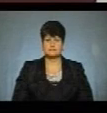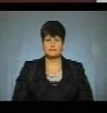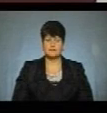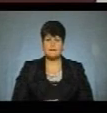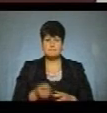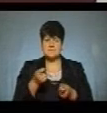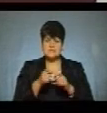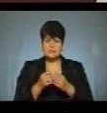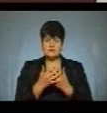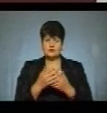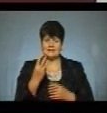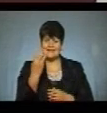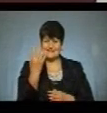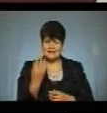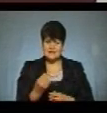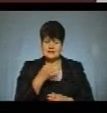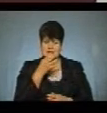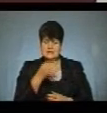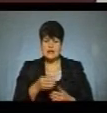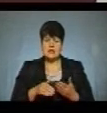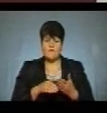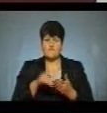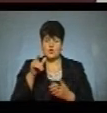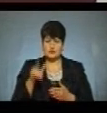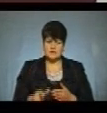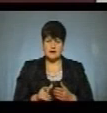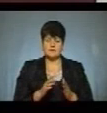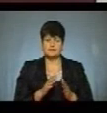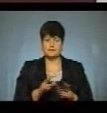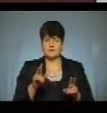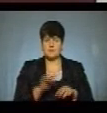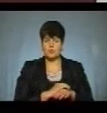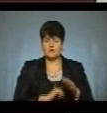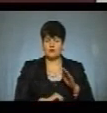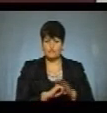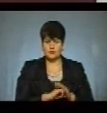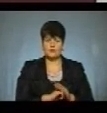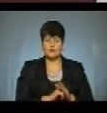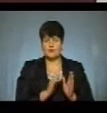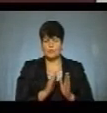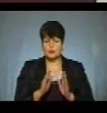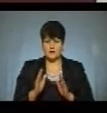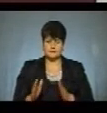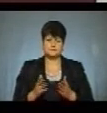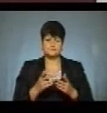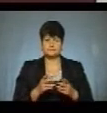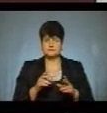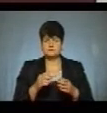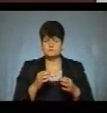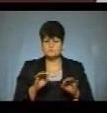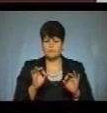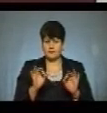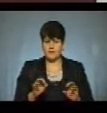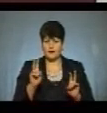Пластимуть сітку 3 дні, повідомила волонтер благодійного фонду «Порядок, відповідальність, справедливість» Юлія Шацьких. За її словами, наступного тижня маскувальну